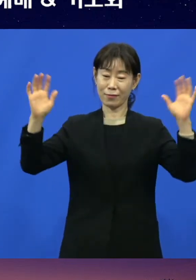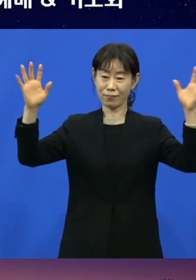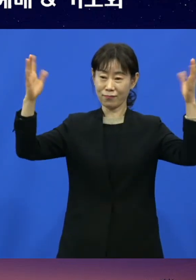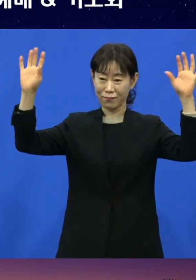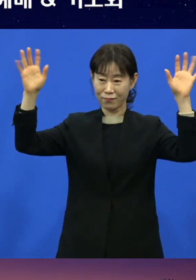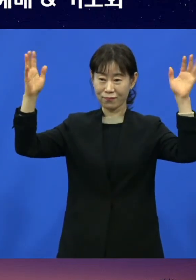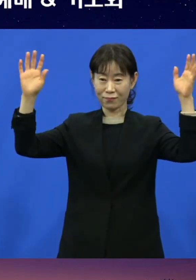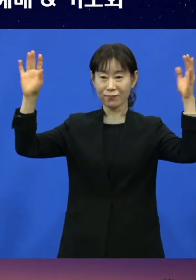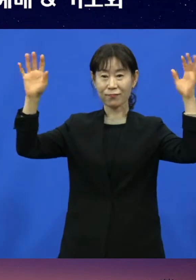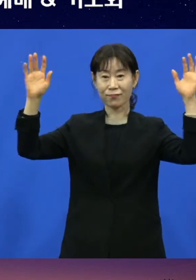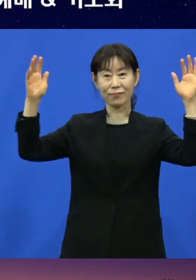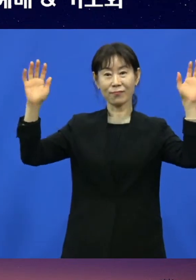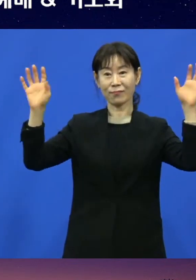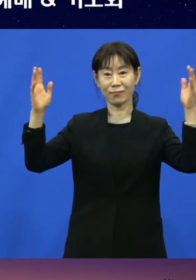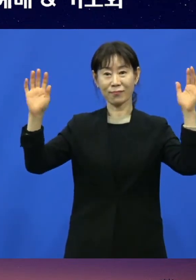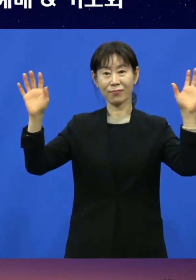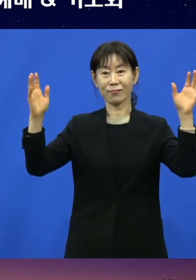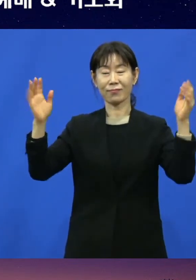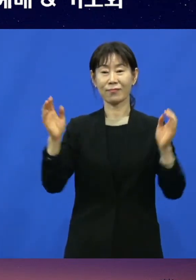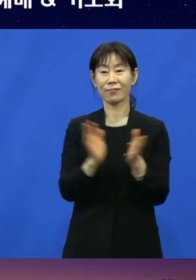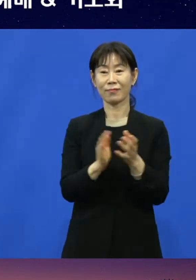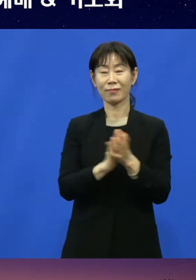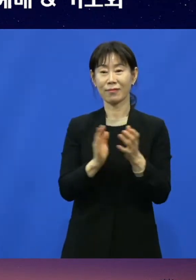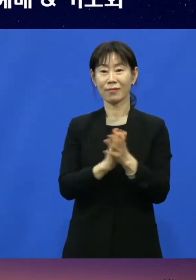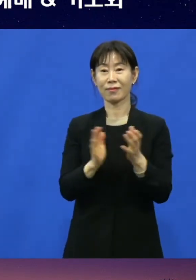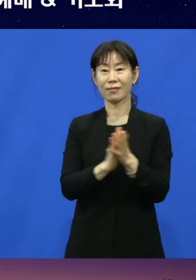받으십시오. 감사합니다.